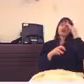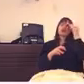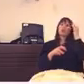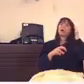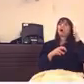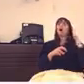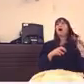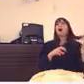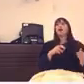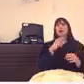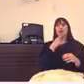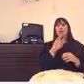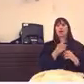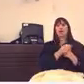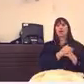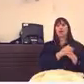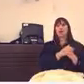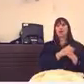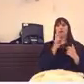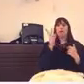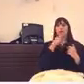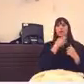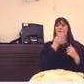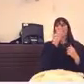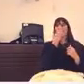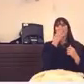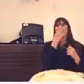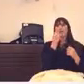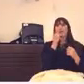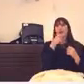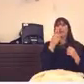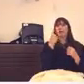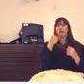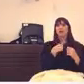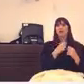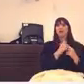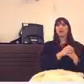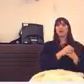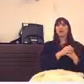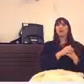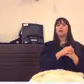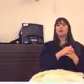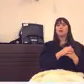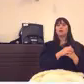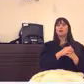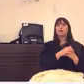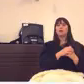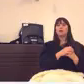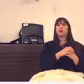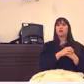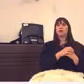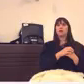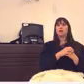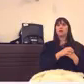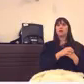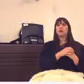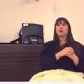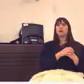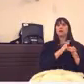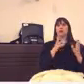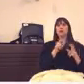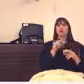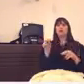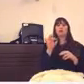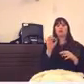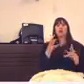דעתי שאתם קצת לא מבינים את זה. אני אמרתי דעתי. אוקיי. בהקשר לנושא של ניצולי